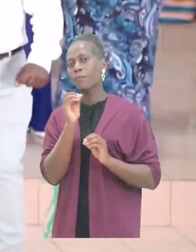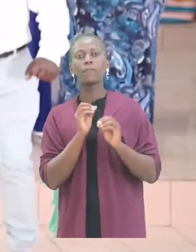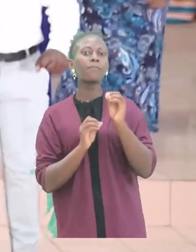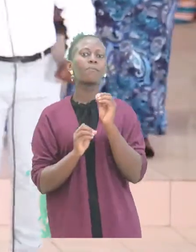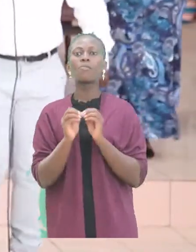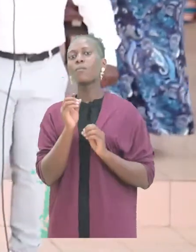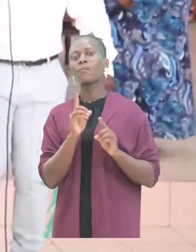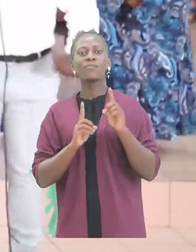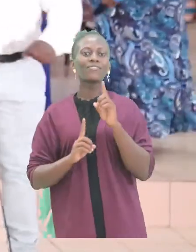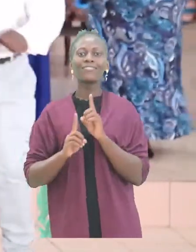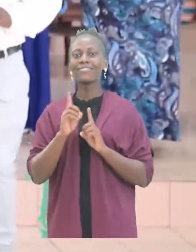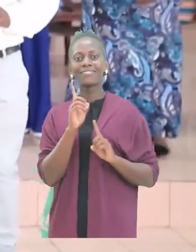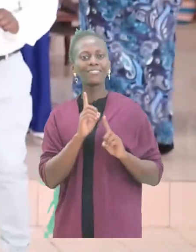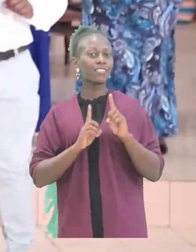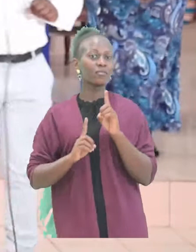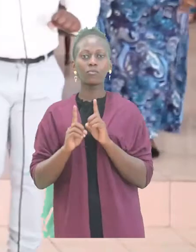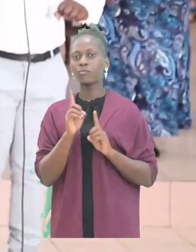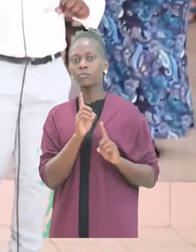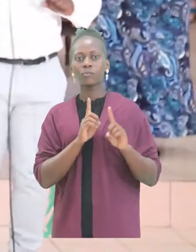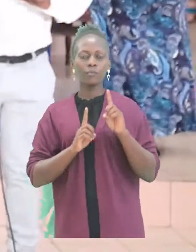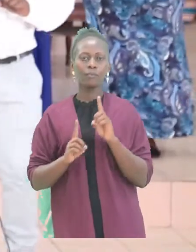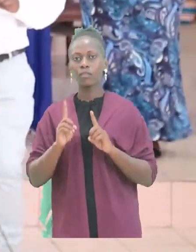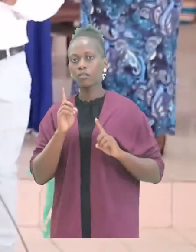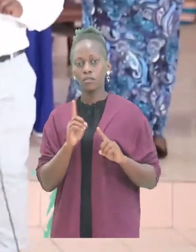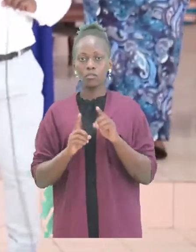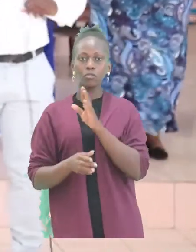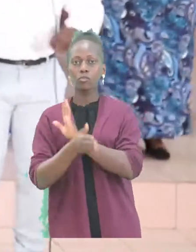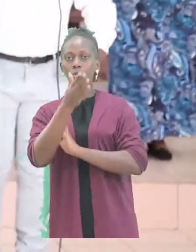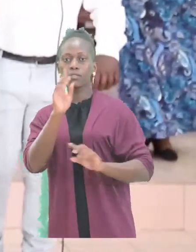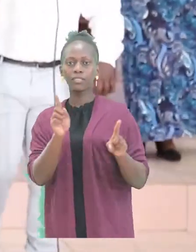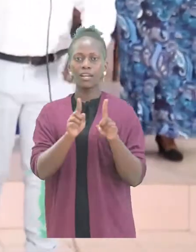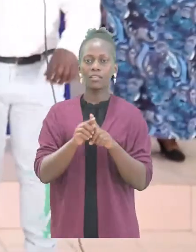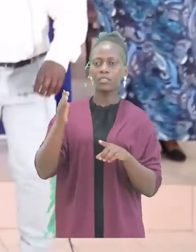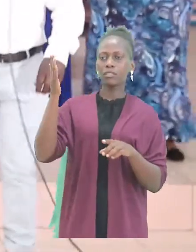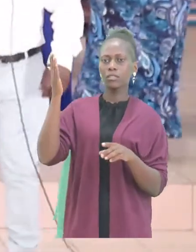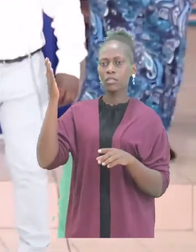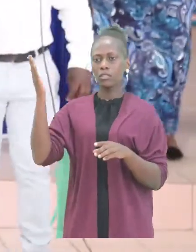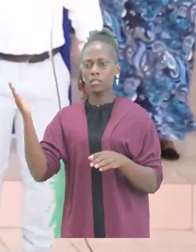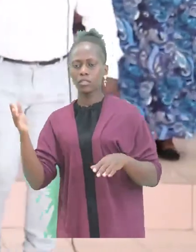kati ya miungu hakuna Mungu kama wewe,